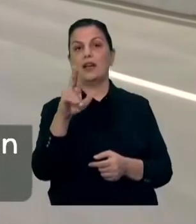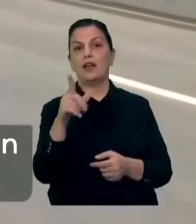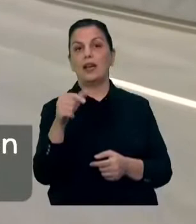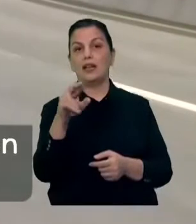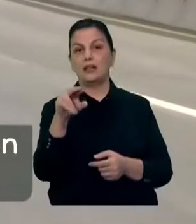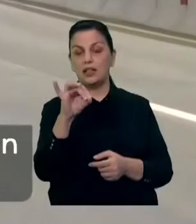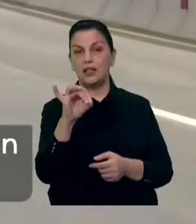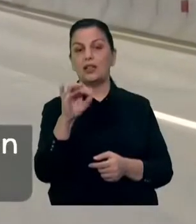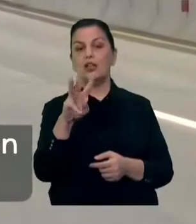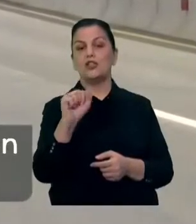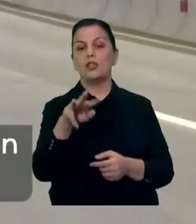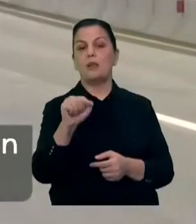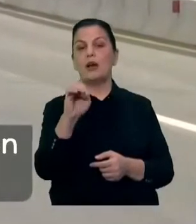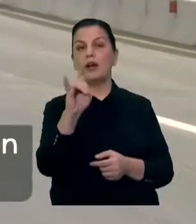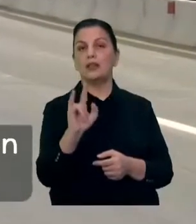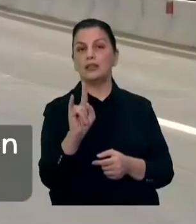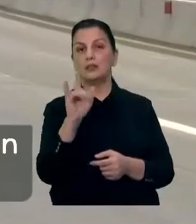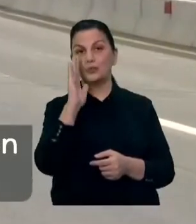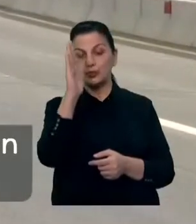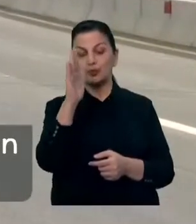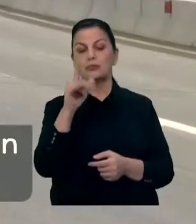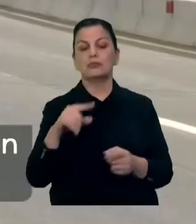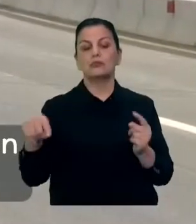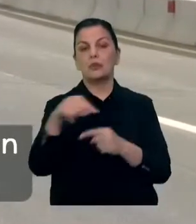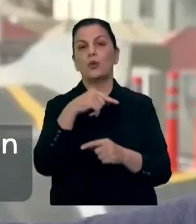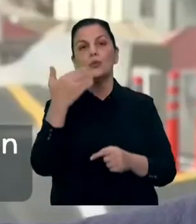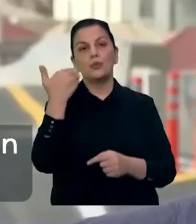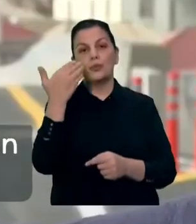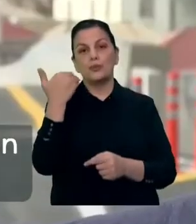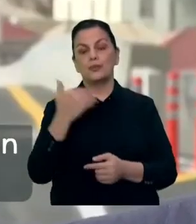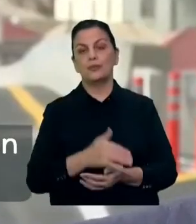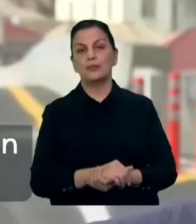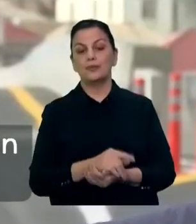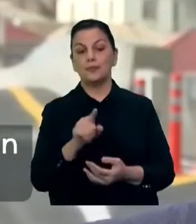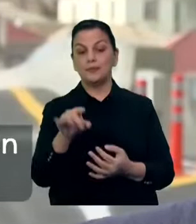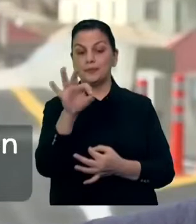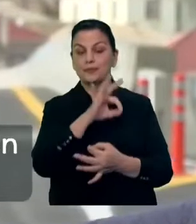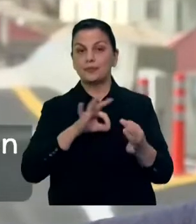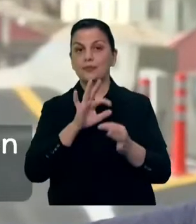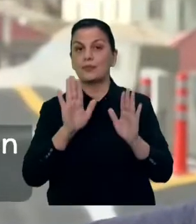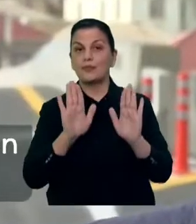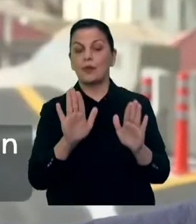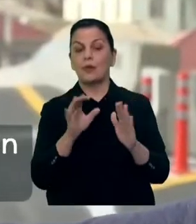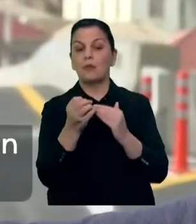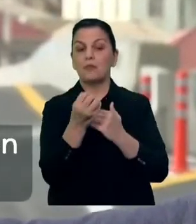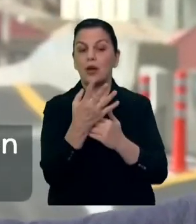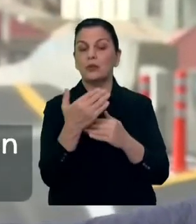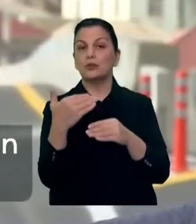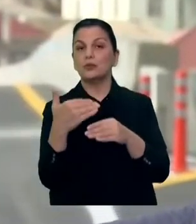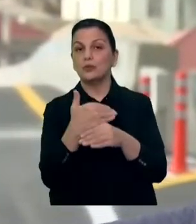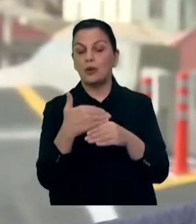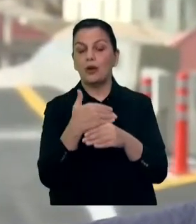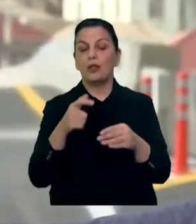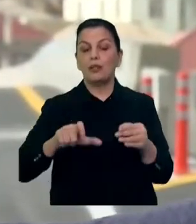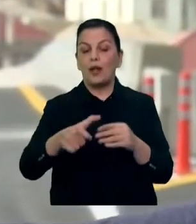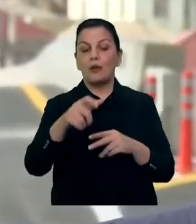vasitələri tıxacda gözləmədən şəhərə daxil ola biləcəklər. Bu layihə sırf Bakı-Sumqayıt yolunda yolunun yenidən